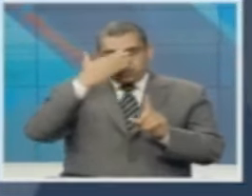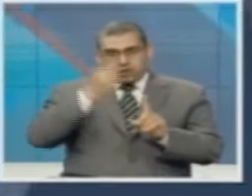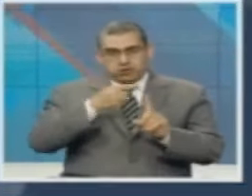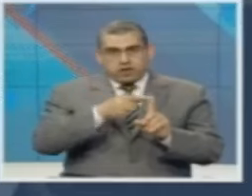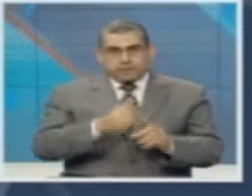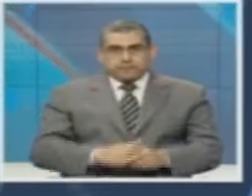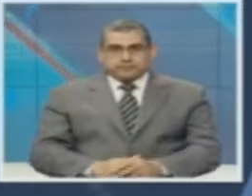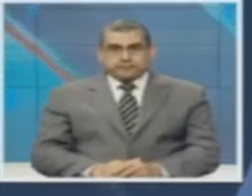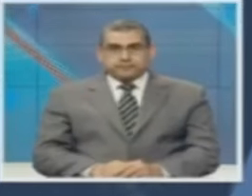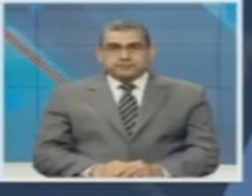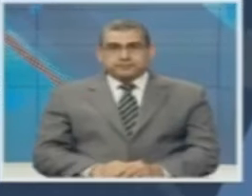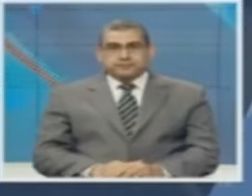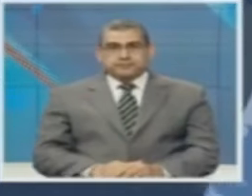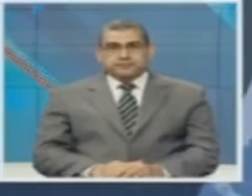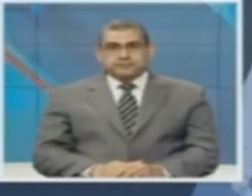بهذه المناسبة.